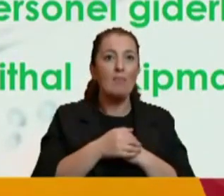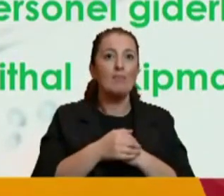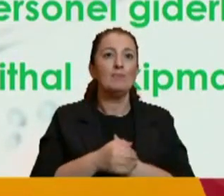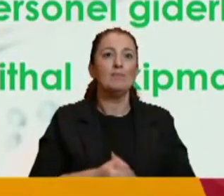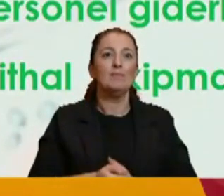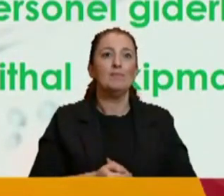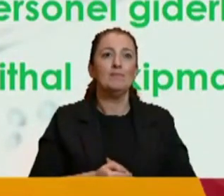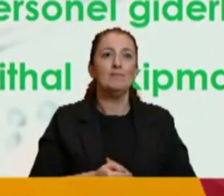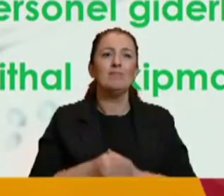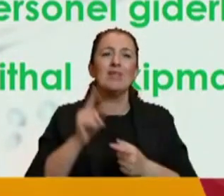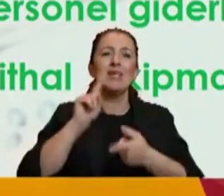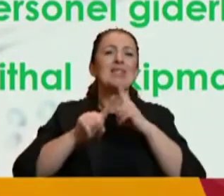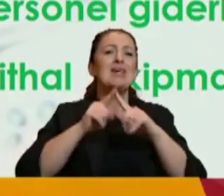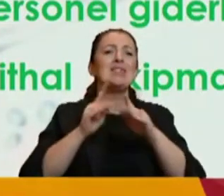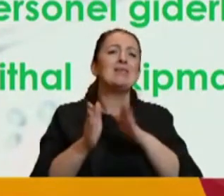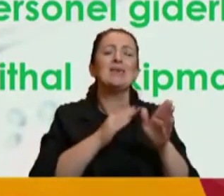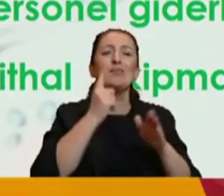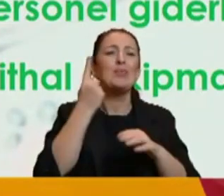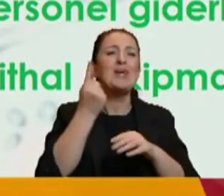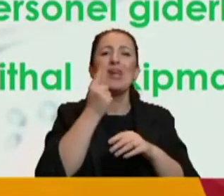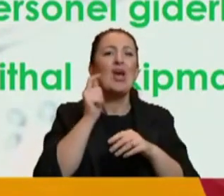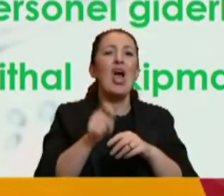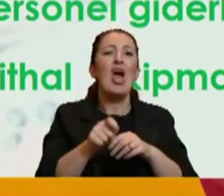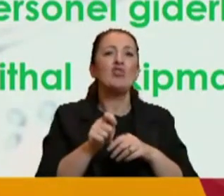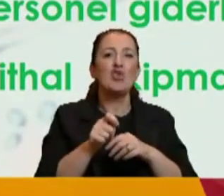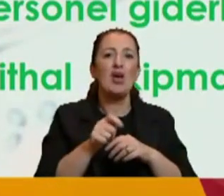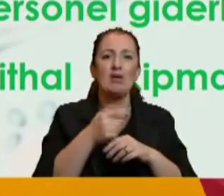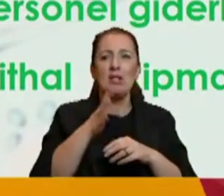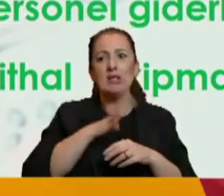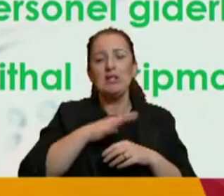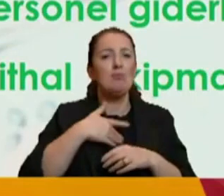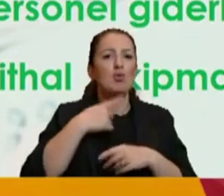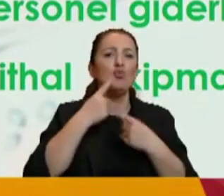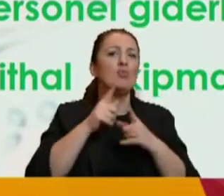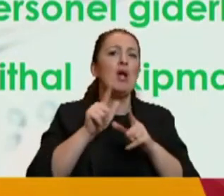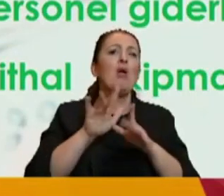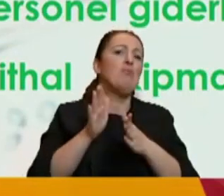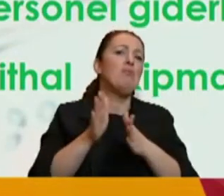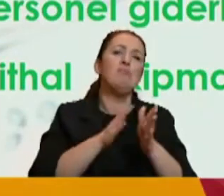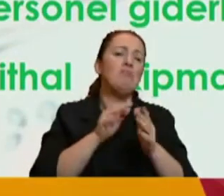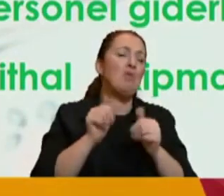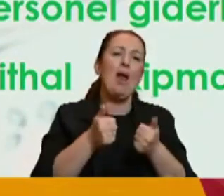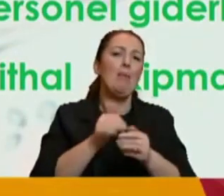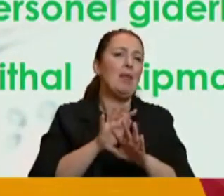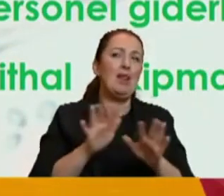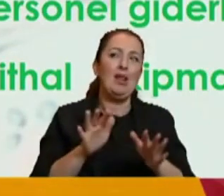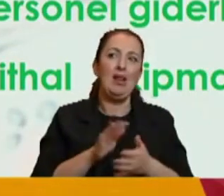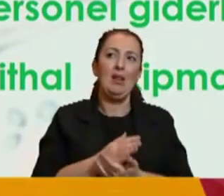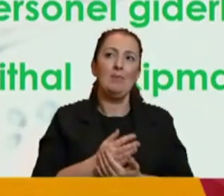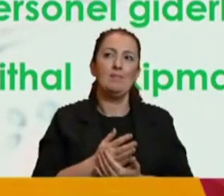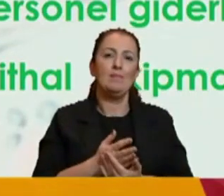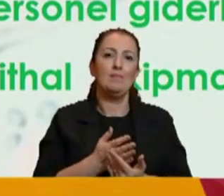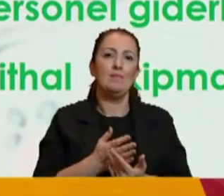ve siyasi değil Bu bir gerçek yani isterseniz konuşmayayım ya ya konuşmuyorum zaten